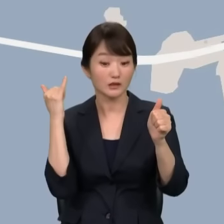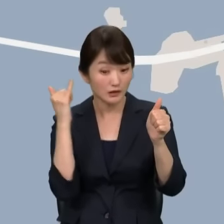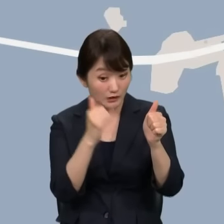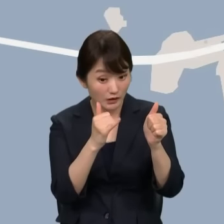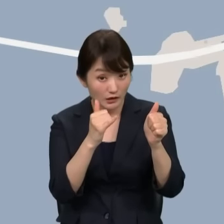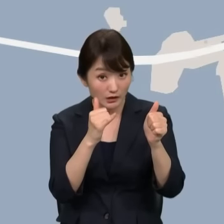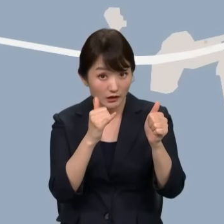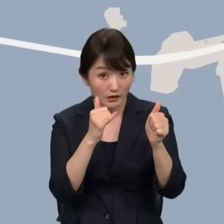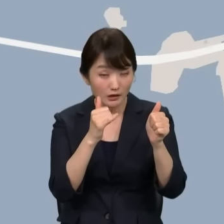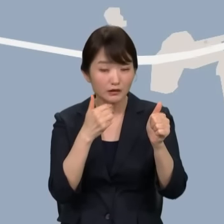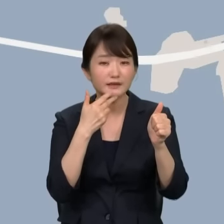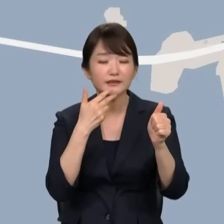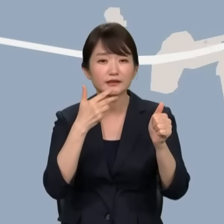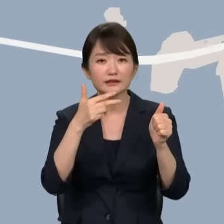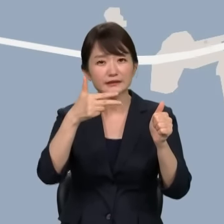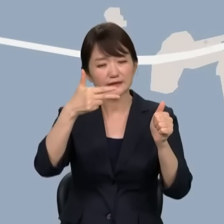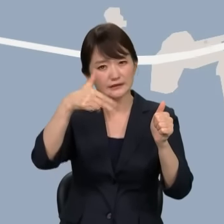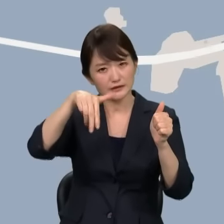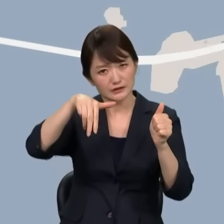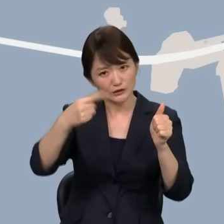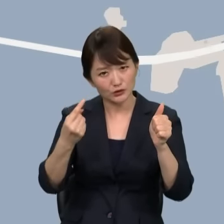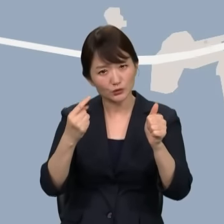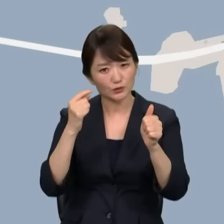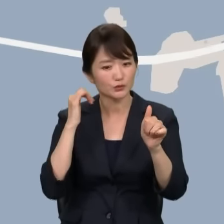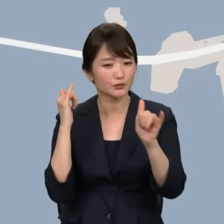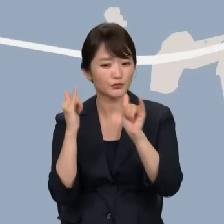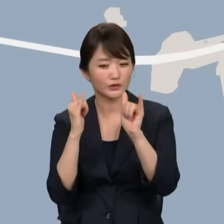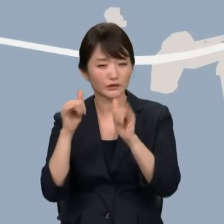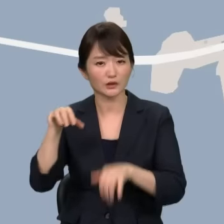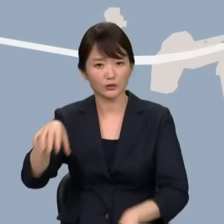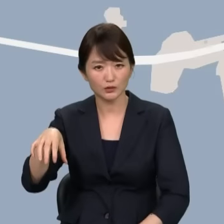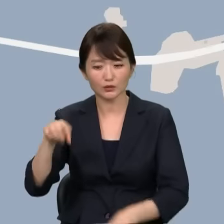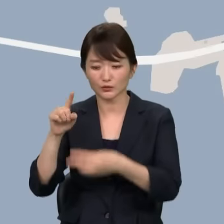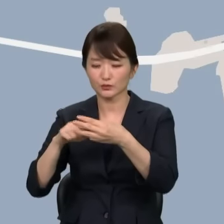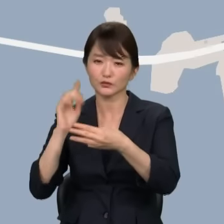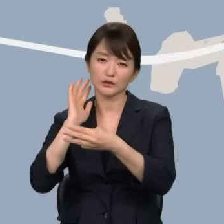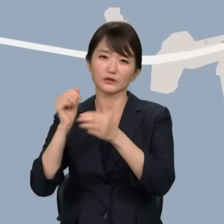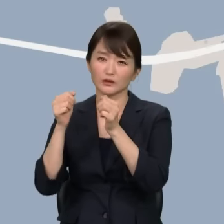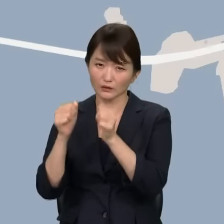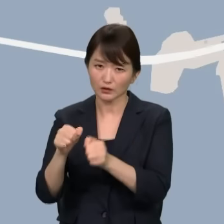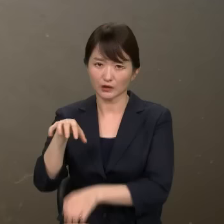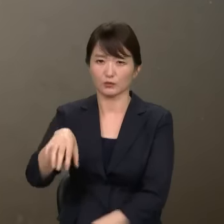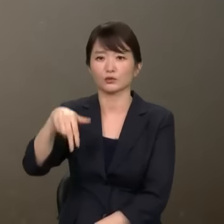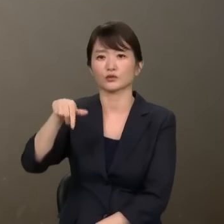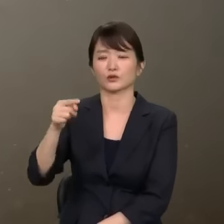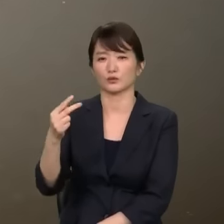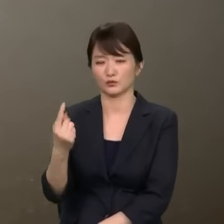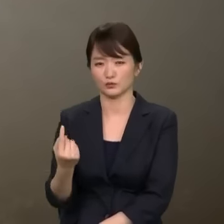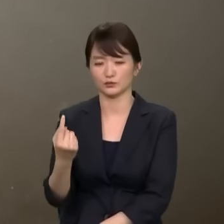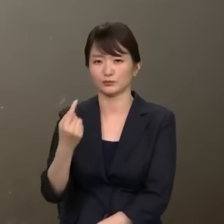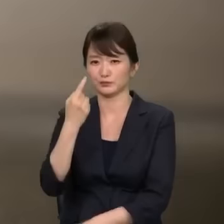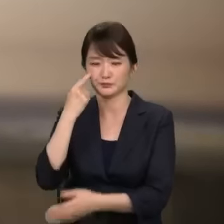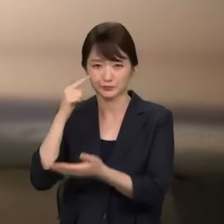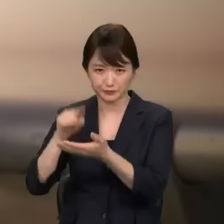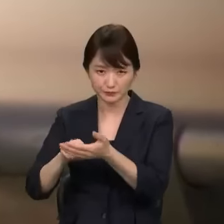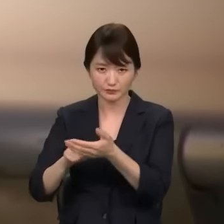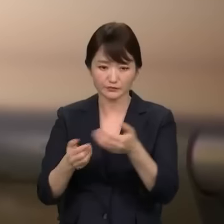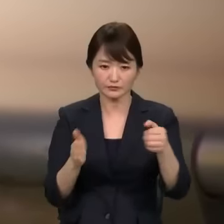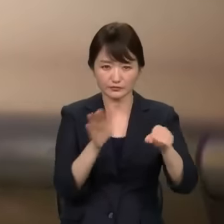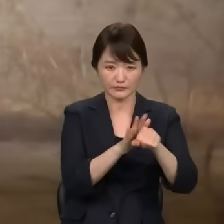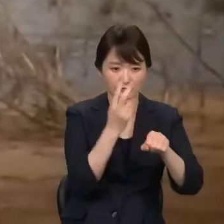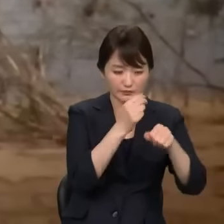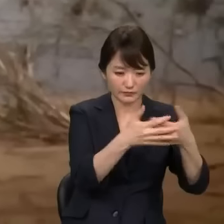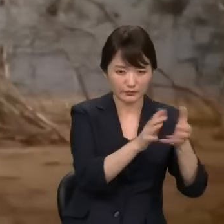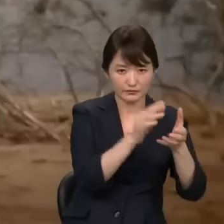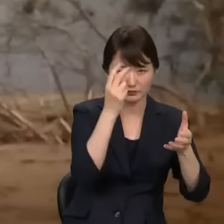동안 통화했는데 발신 기지국은 모두 윤 대통령이 있던 저도로 파악됐습니다. 해병대 수사단이 경찰로